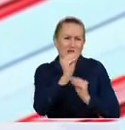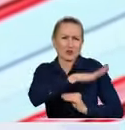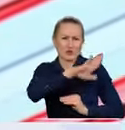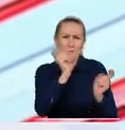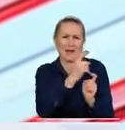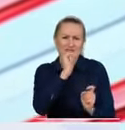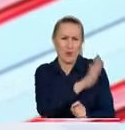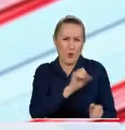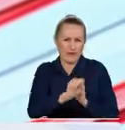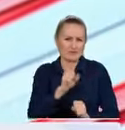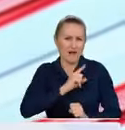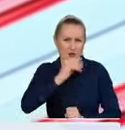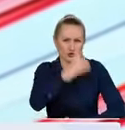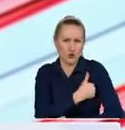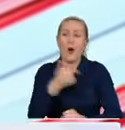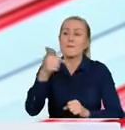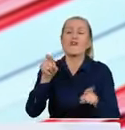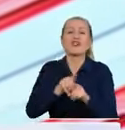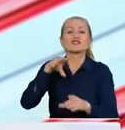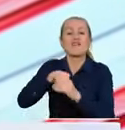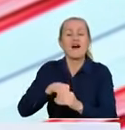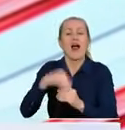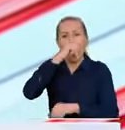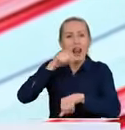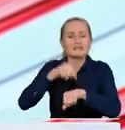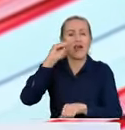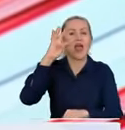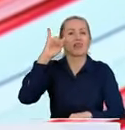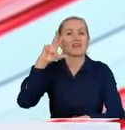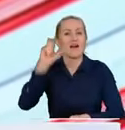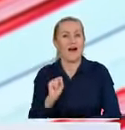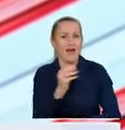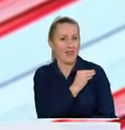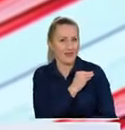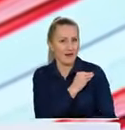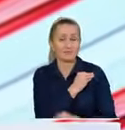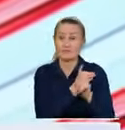być dostępne też lekcje etyki. Problemem jest to, że